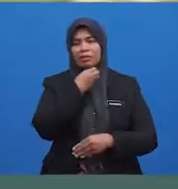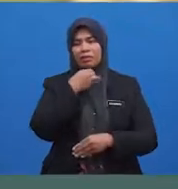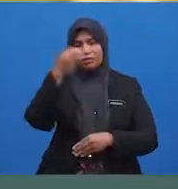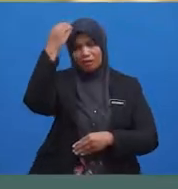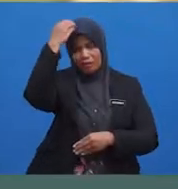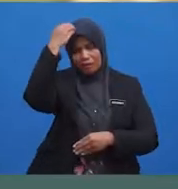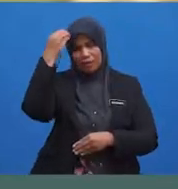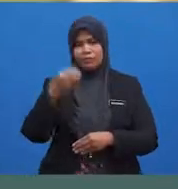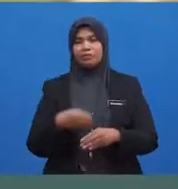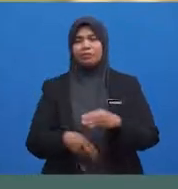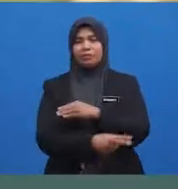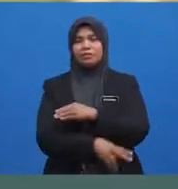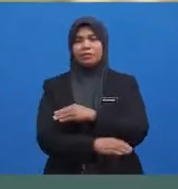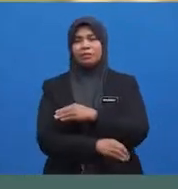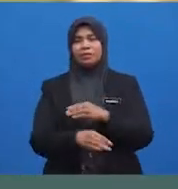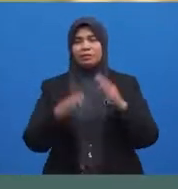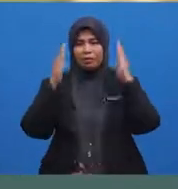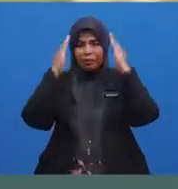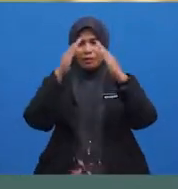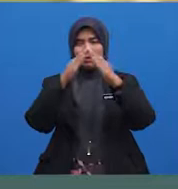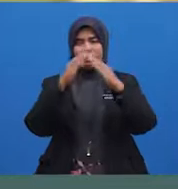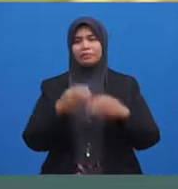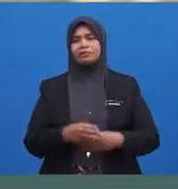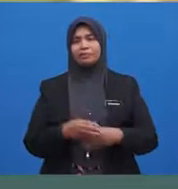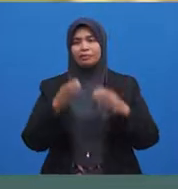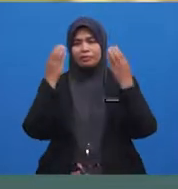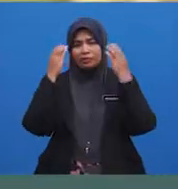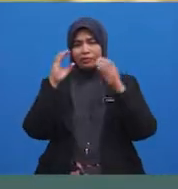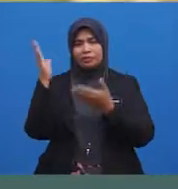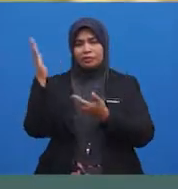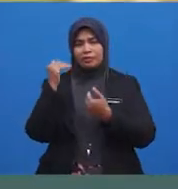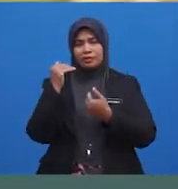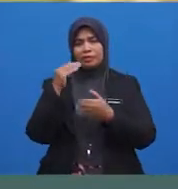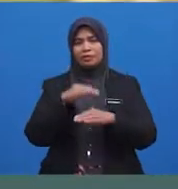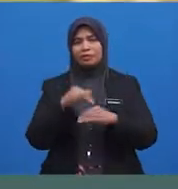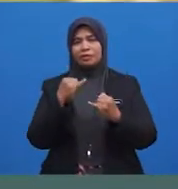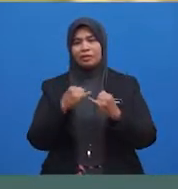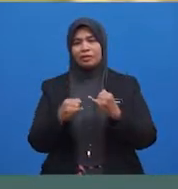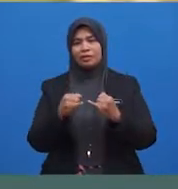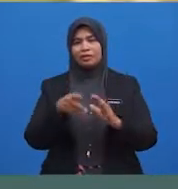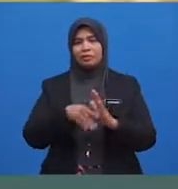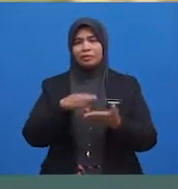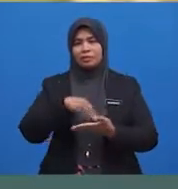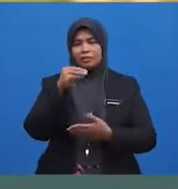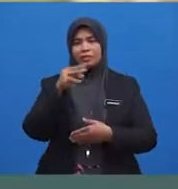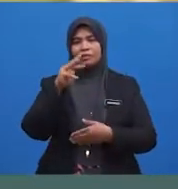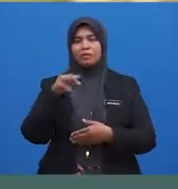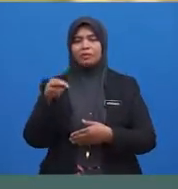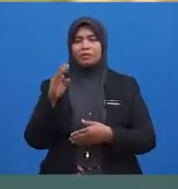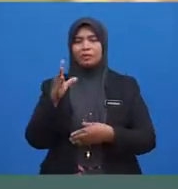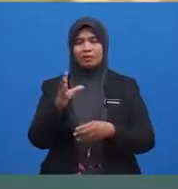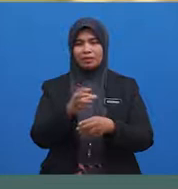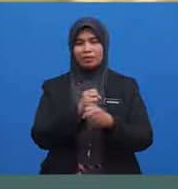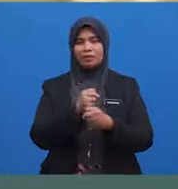Pahang. Murid-murid, cikgu harap pada akhir sesi pelajaran kita hari ini, murid-murid dapat mengenal pasti